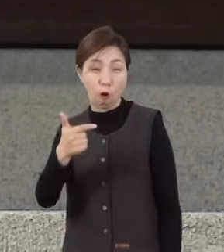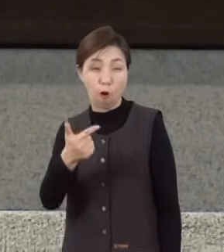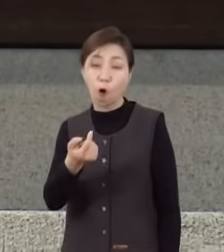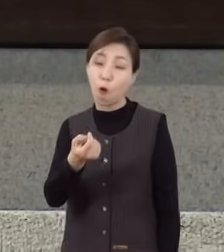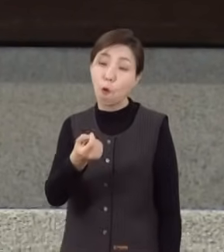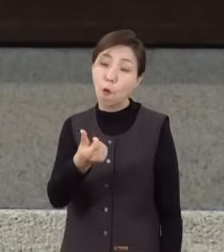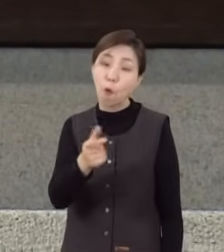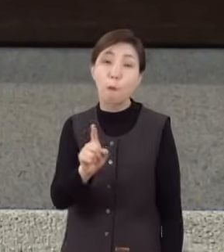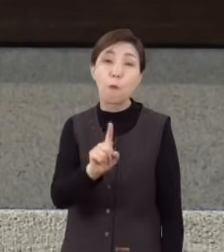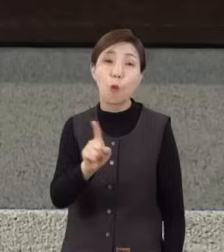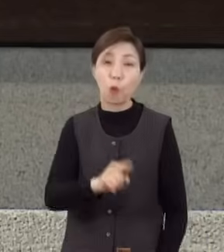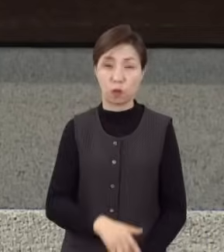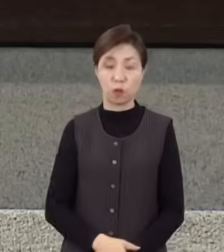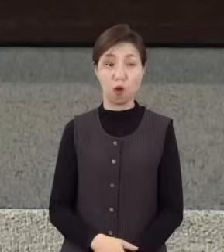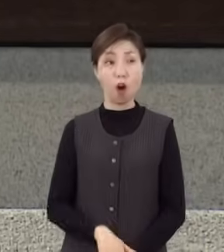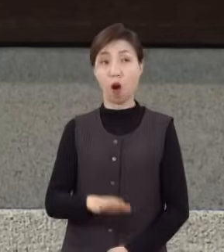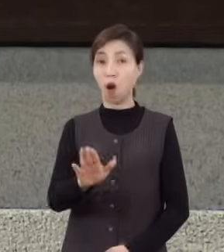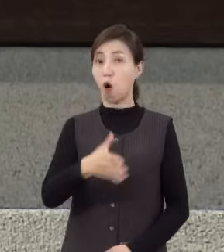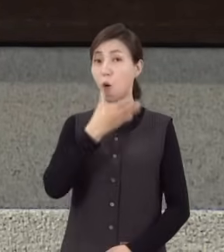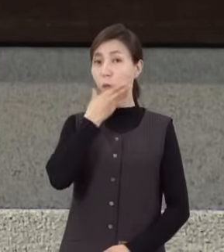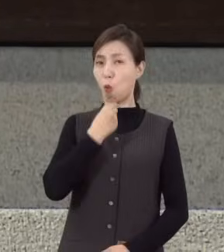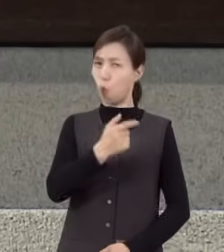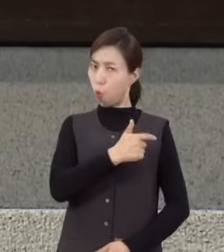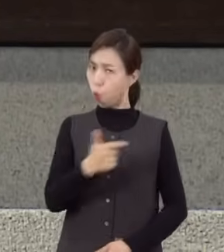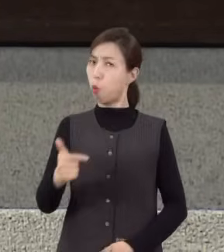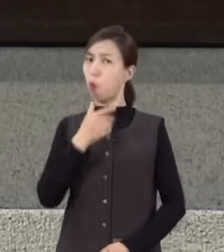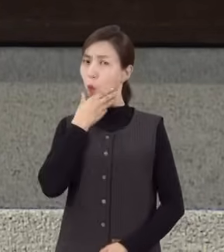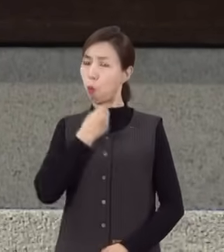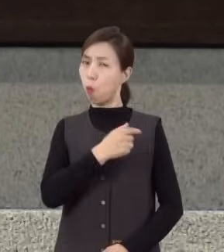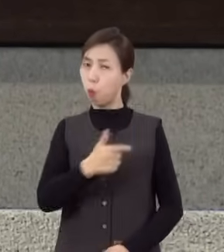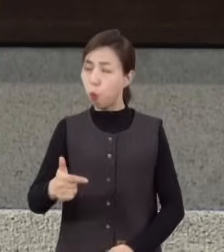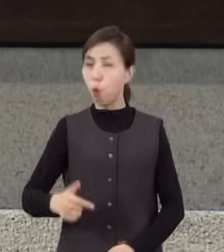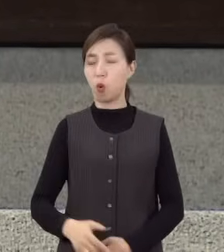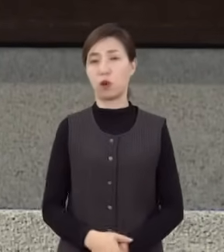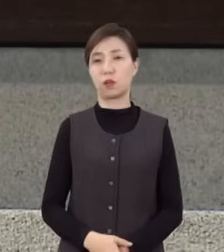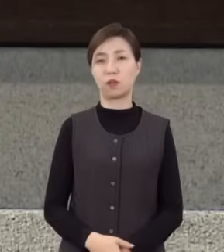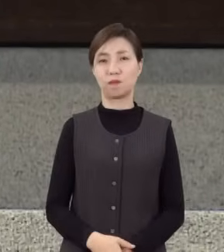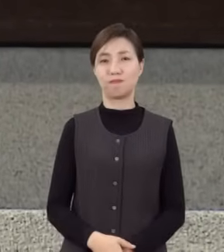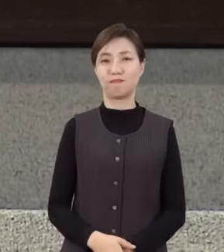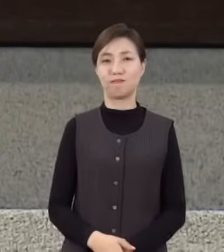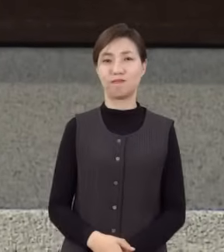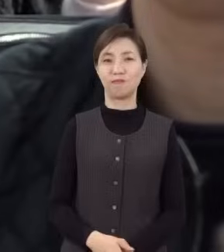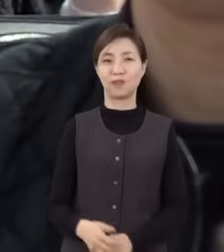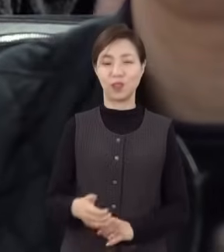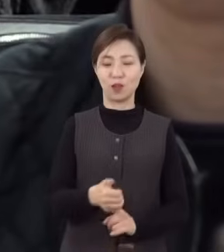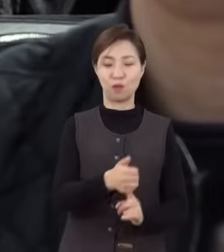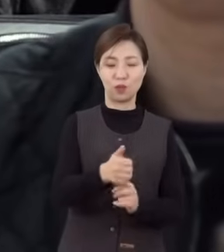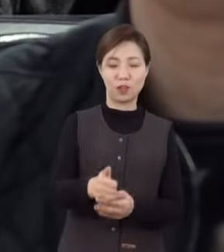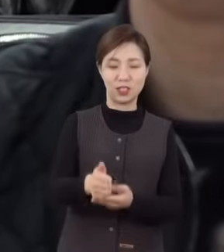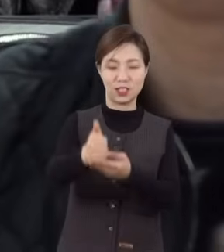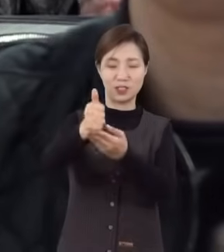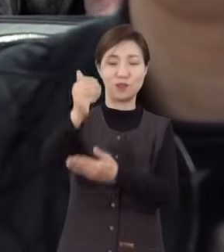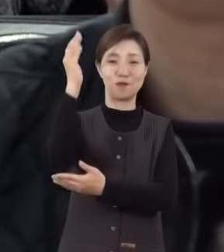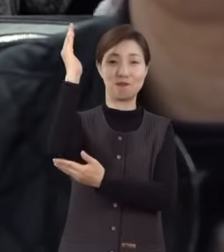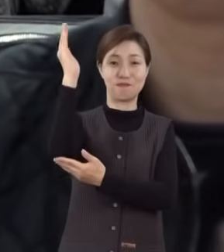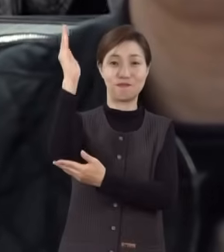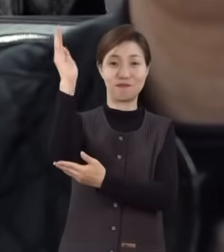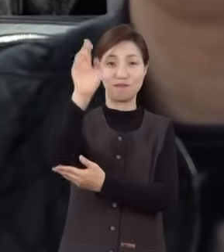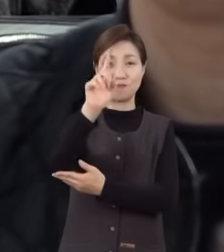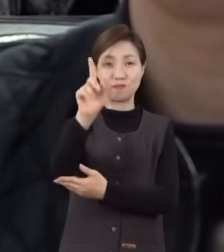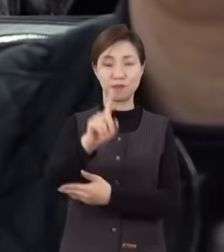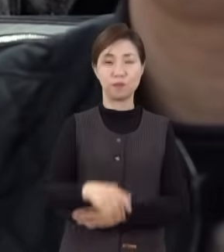많습니다, 부처님. 엄청 많을 겁니다, 부처님. 그때 부처님이 이렇게 같이 말씀하십니다.